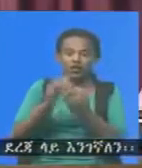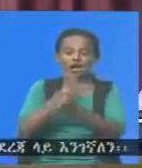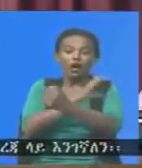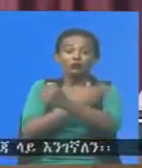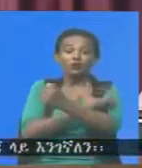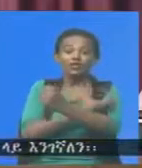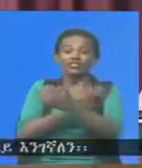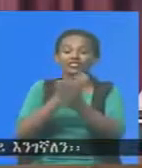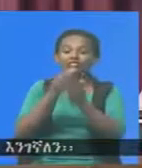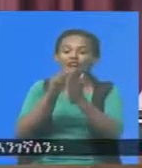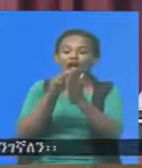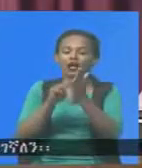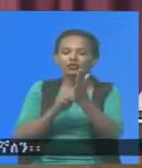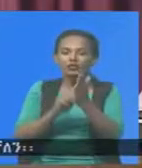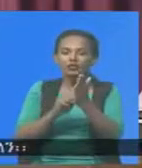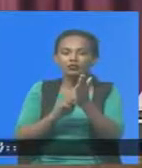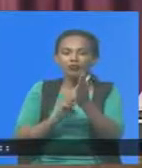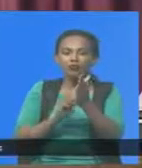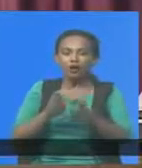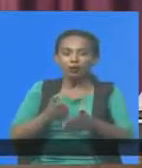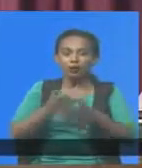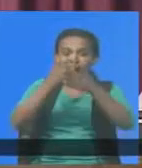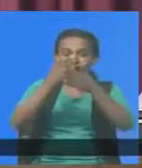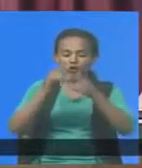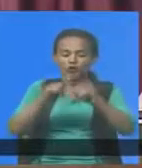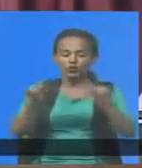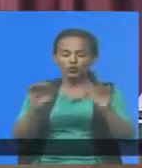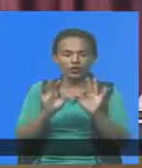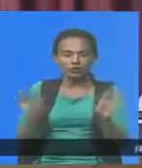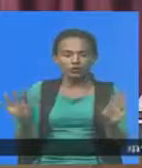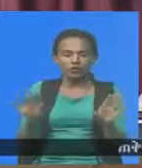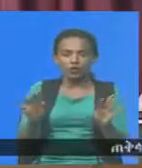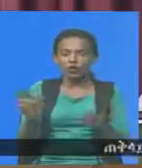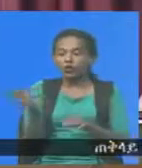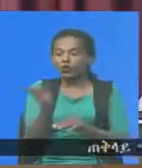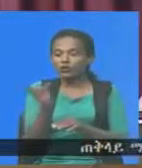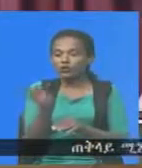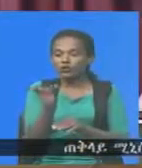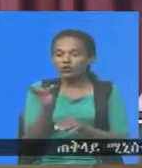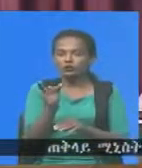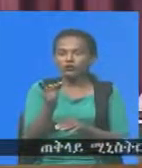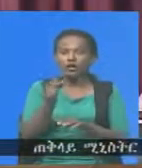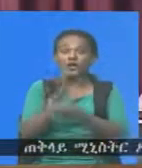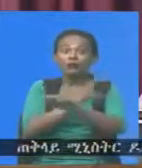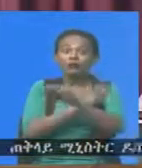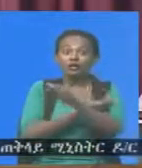በመገንባት ልዩነት የለም። ሁለታችንም ካፒታሊስታዊ ስርዓት እንገነባለን።